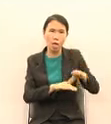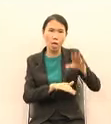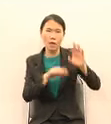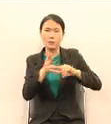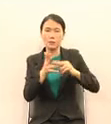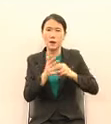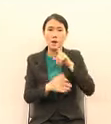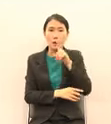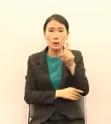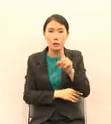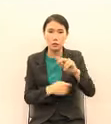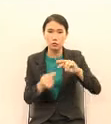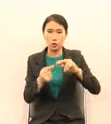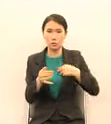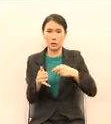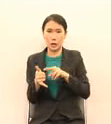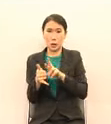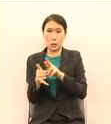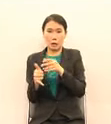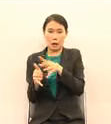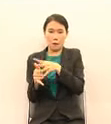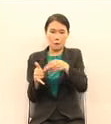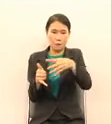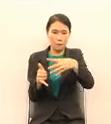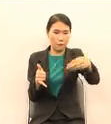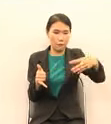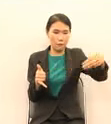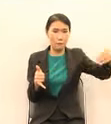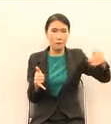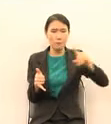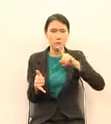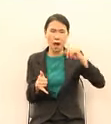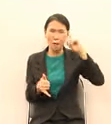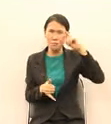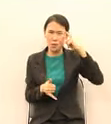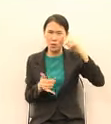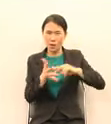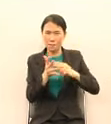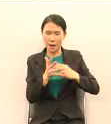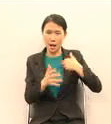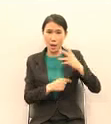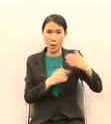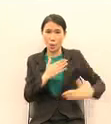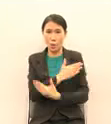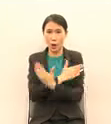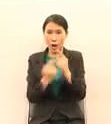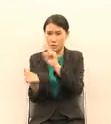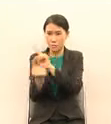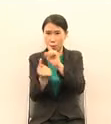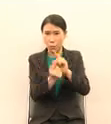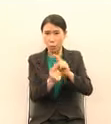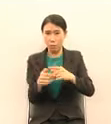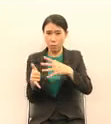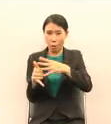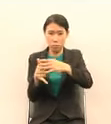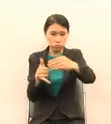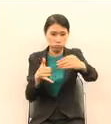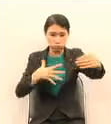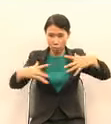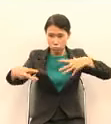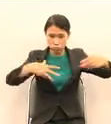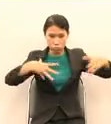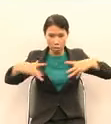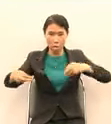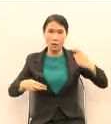การถ่ายทอดจากรุ่นสู่รุ่นตอนนี้คาดว่าน่าจะอยู่สู่รุ่นไหนแล้วแนวโน้มที่เราจะพบต่อไปอีกอะค่ะจะเป็นยังไงบ้างค